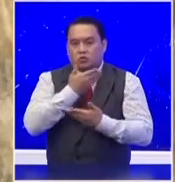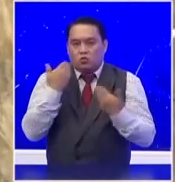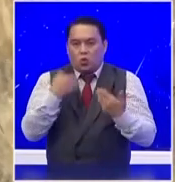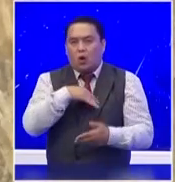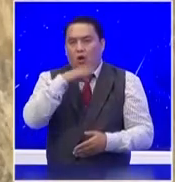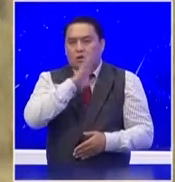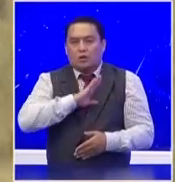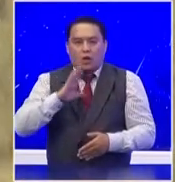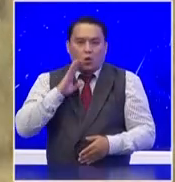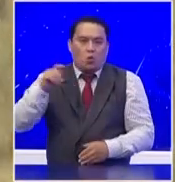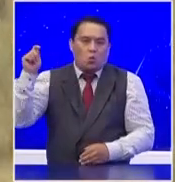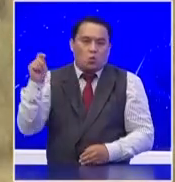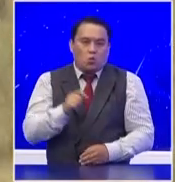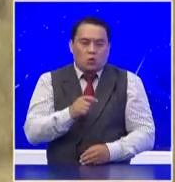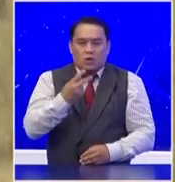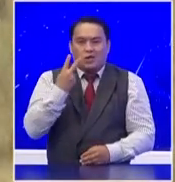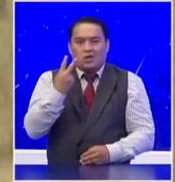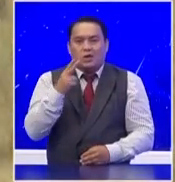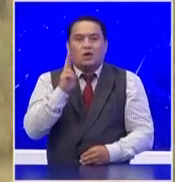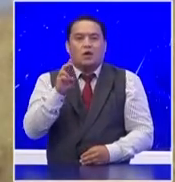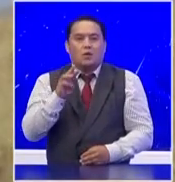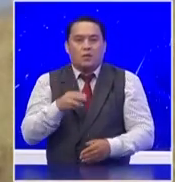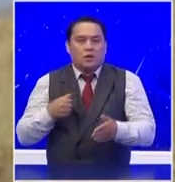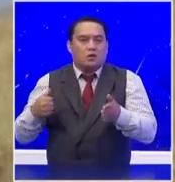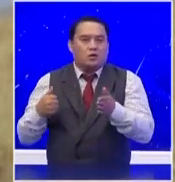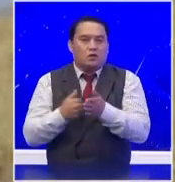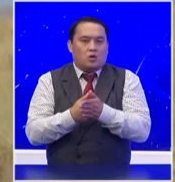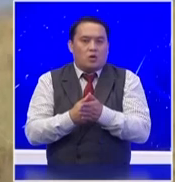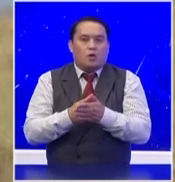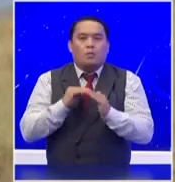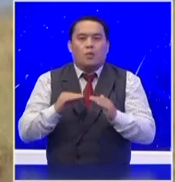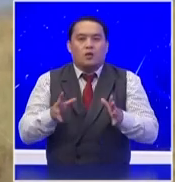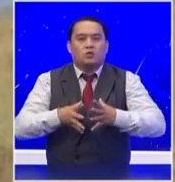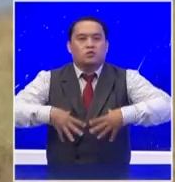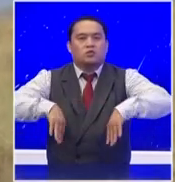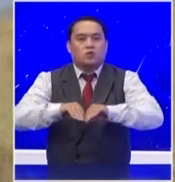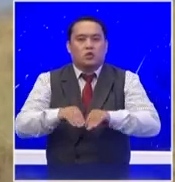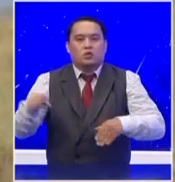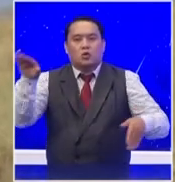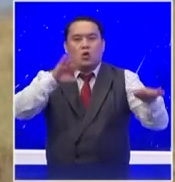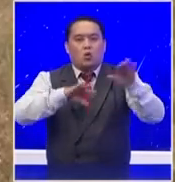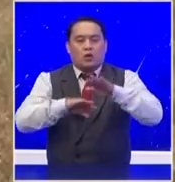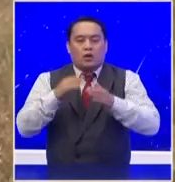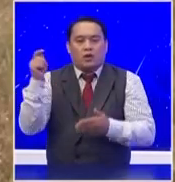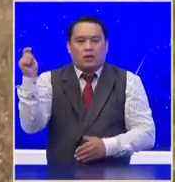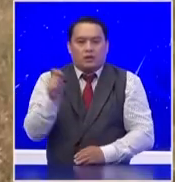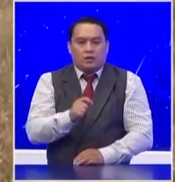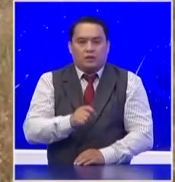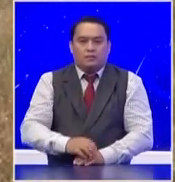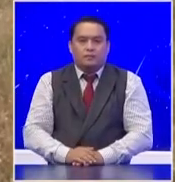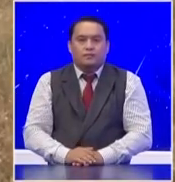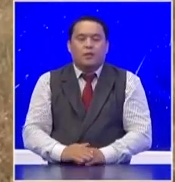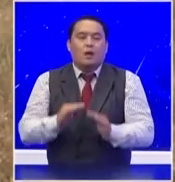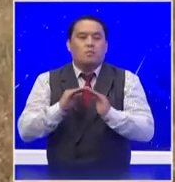таңертең үйлерінен осы жерге 2 шақырым жүріп әрең жетеді. Әупірімде бала шағасымен тау басына шығады. Балаларға